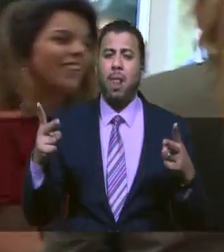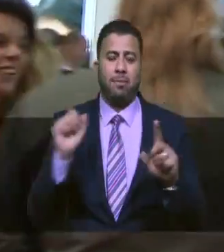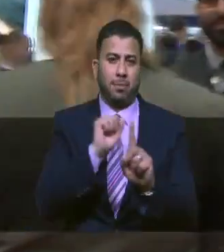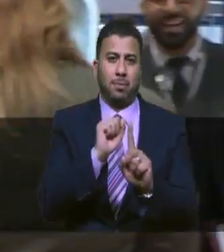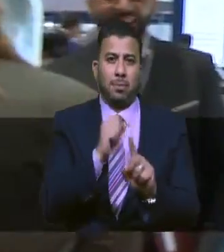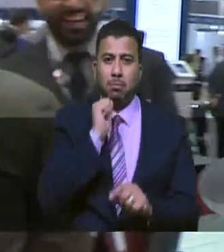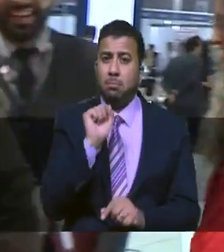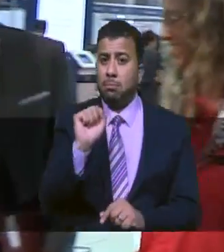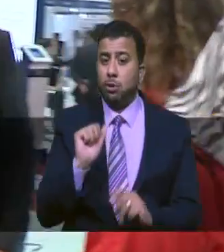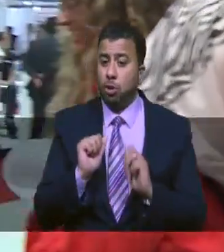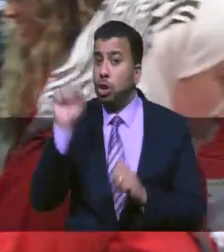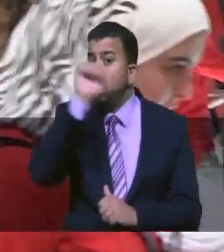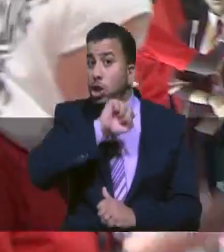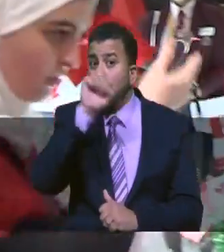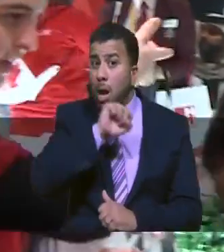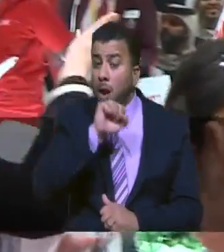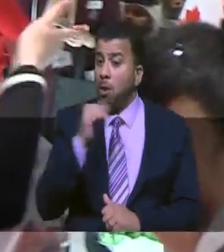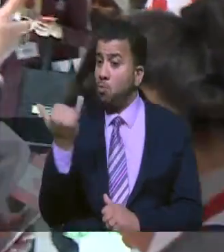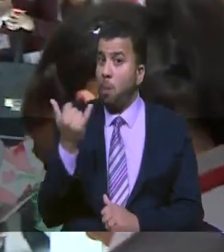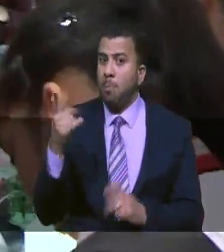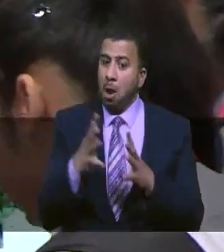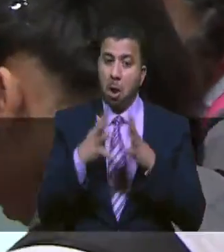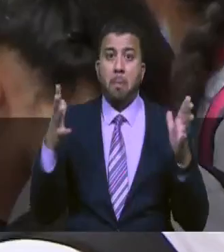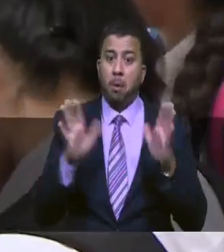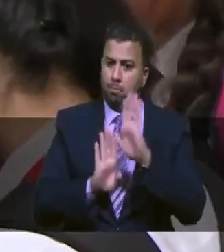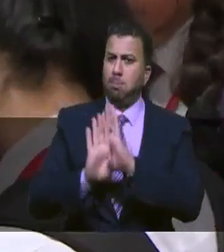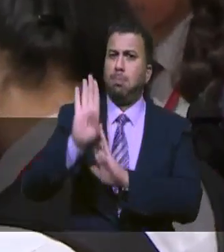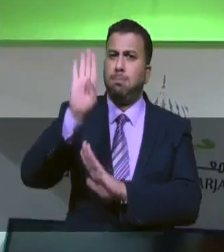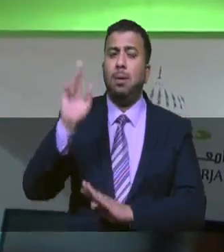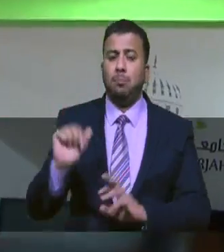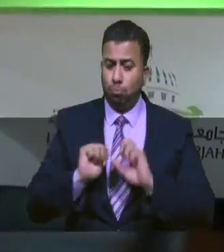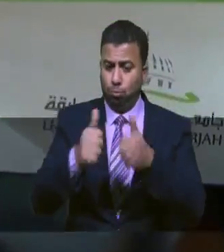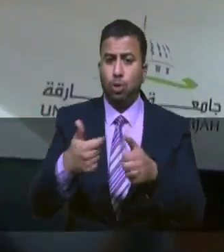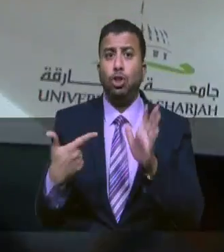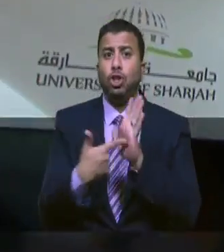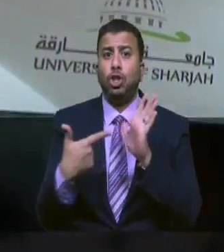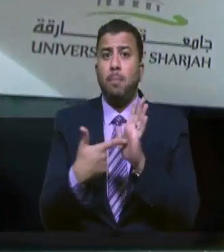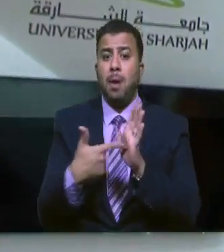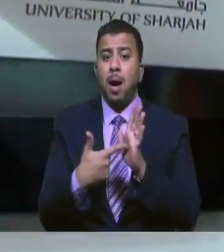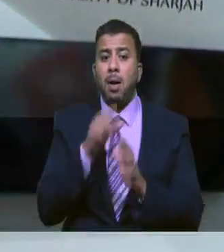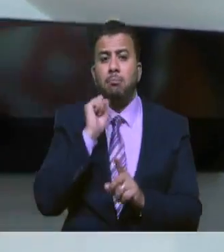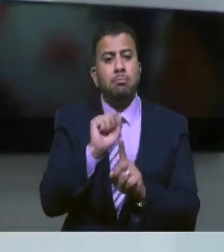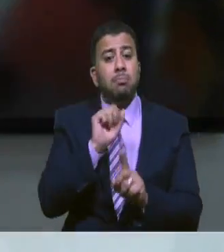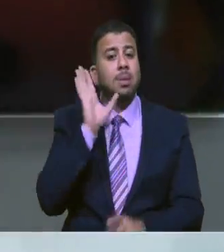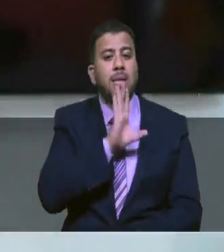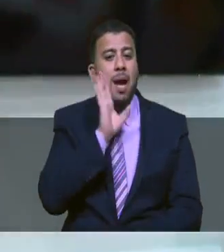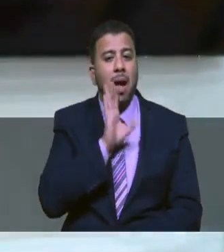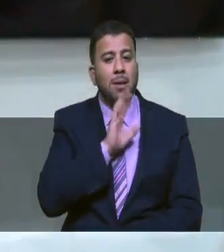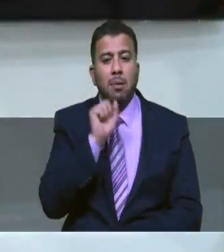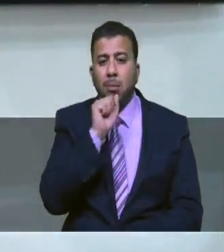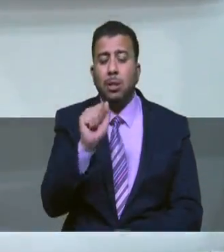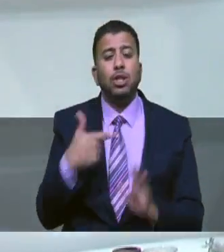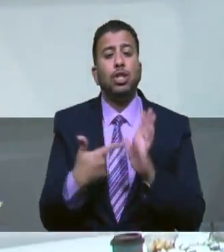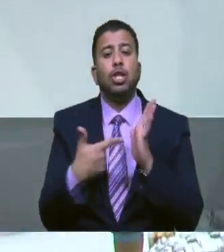فئاتها. وكان للشارقة دور كبير ورائد بمشاركة جامعاتها في هذا المحفل التعليمي